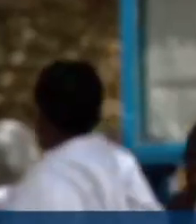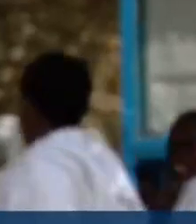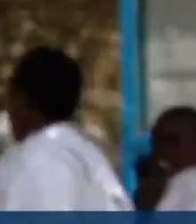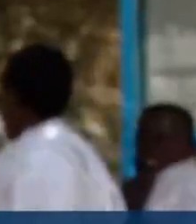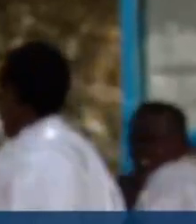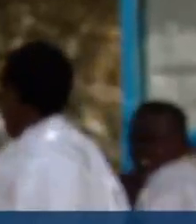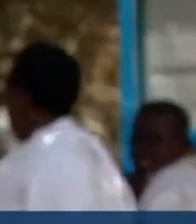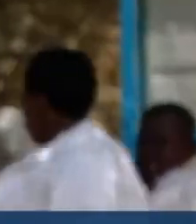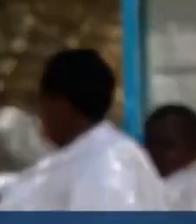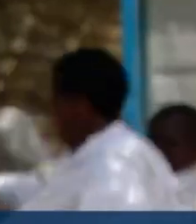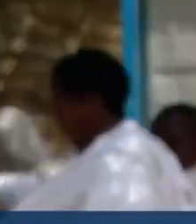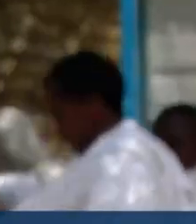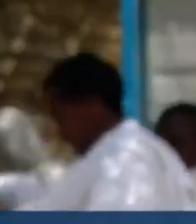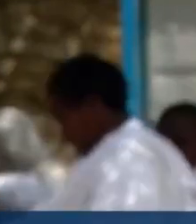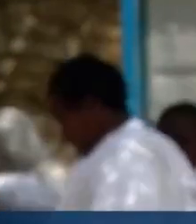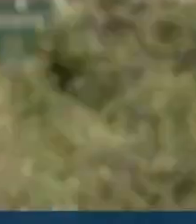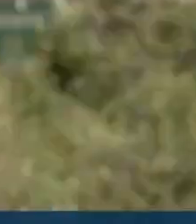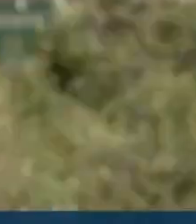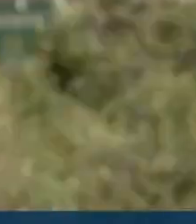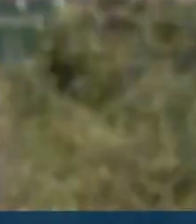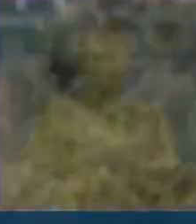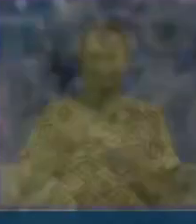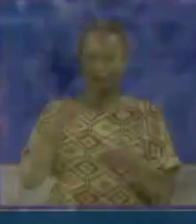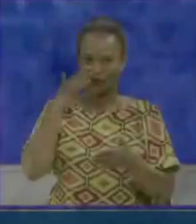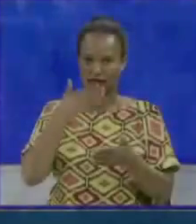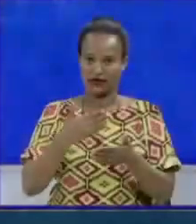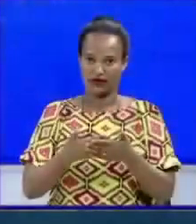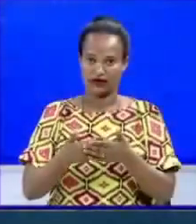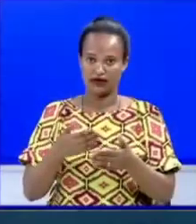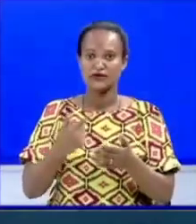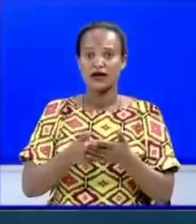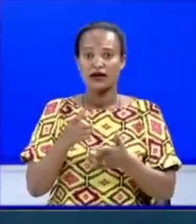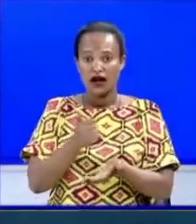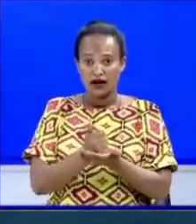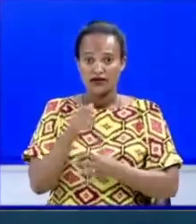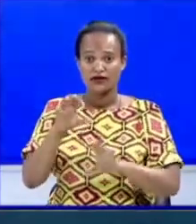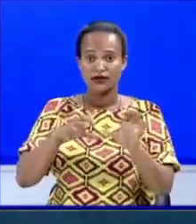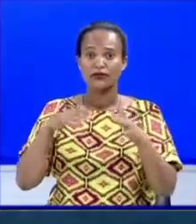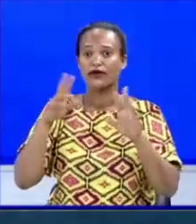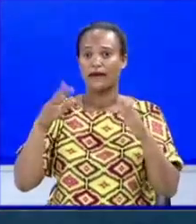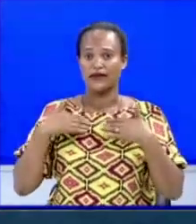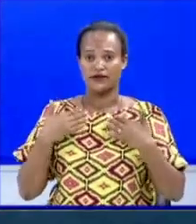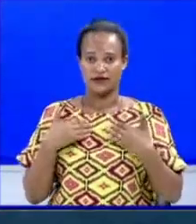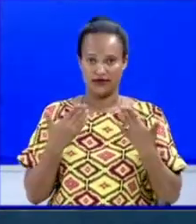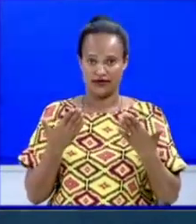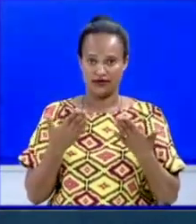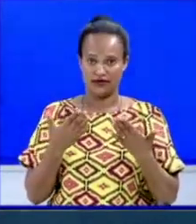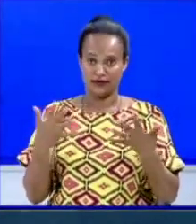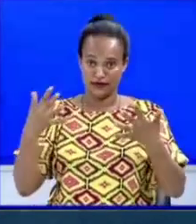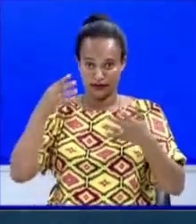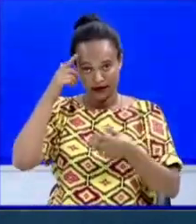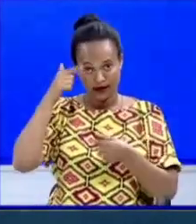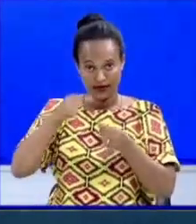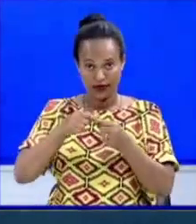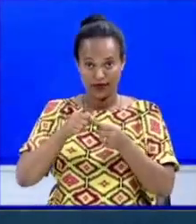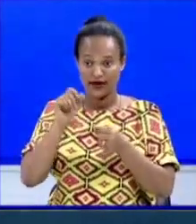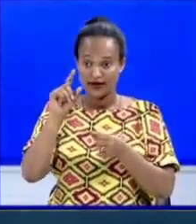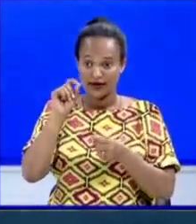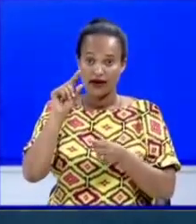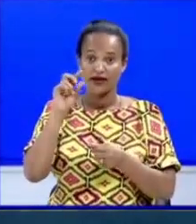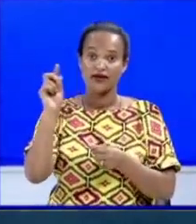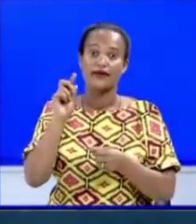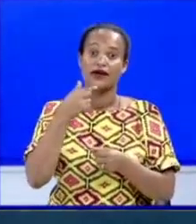ዓድማቶም ኮይኖም ፅቡቅ ተሰሚዑኒ። ዞም ደቀይ ብዚኣ ዝገበሩና ሓገዝ እውን ብጣዕሚ እዩ ደስ ይኒ። ብጣዕሚ ብምሕባሮም ለስ 11 ቀበሌ